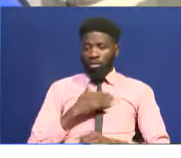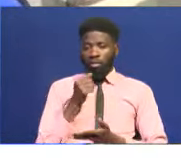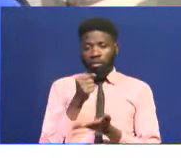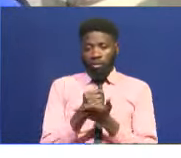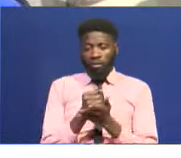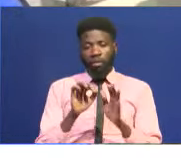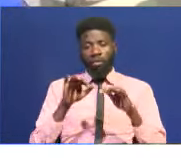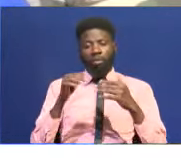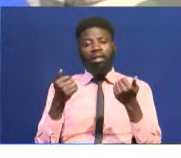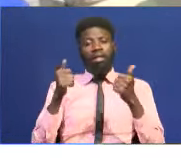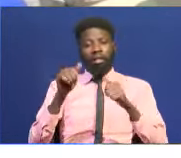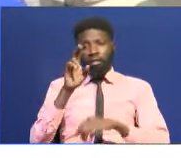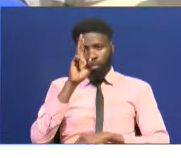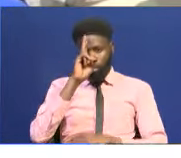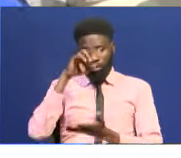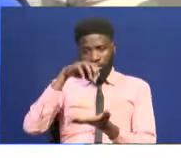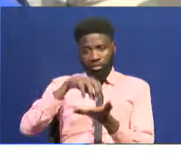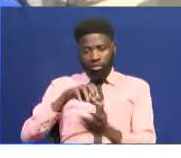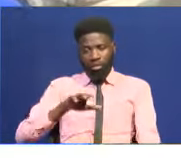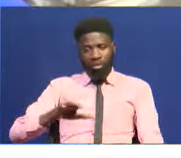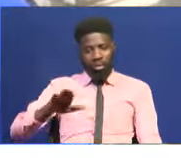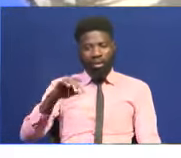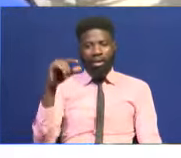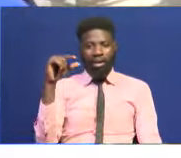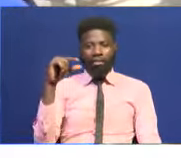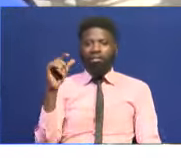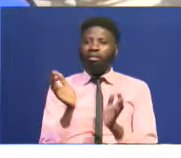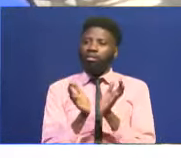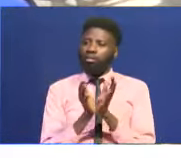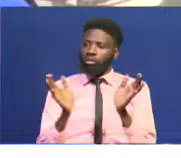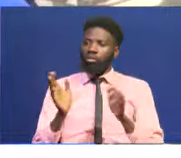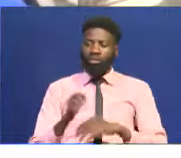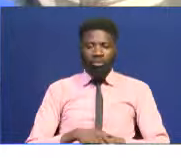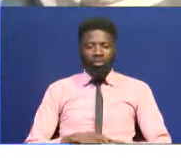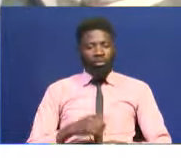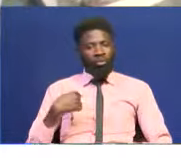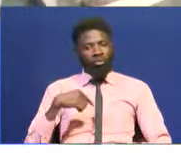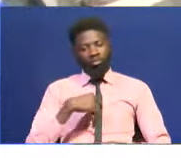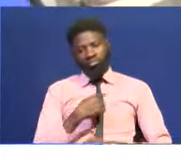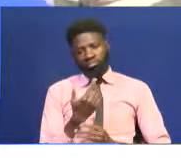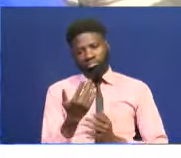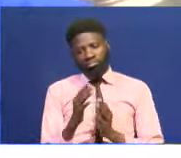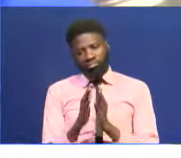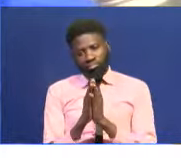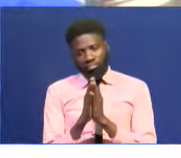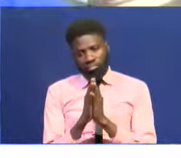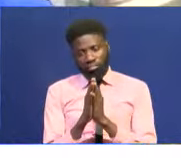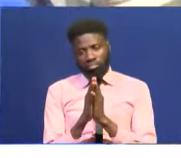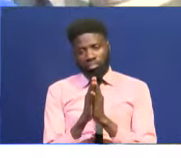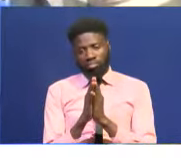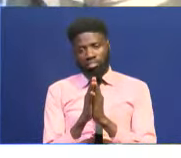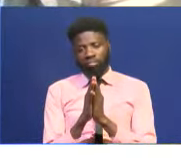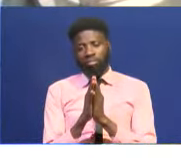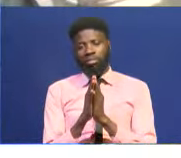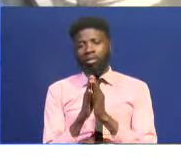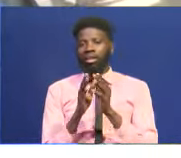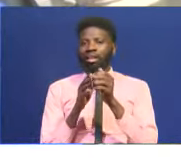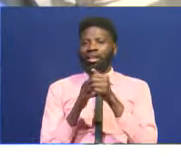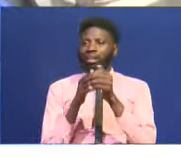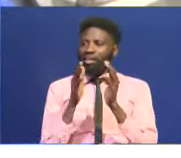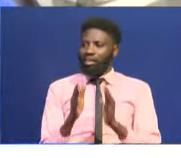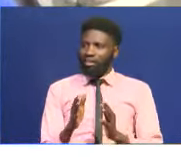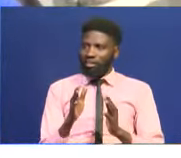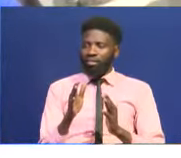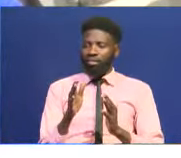station yoyote katika Garissa hii nzima. Sisi tunawasii wale wazee ambao ni masultani na wale masultani